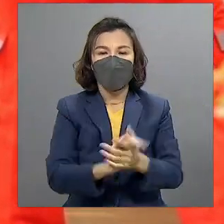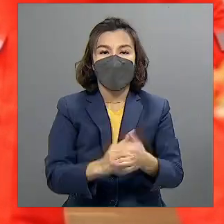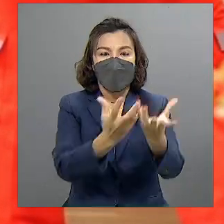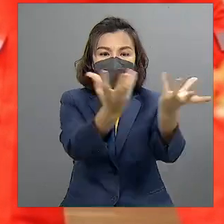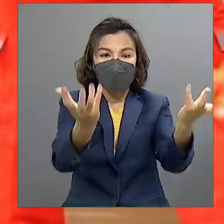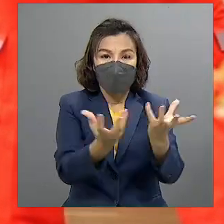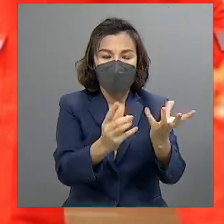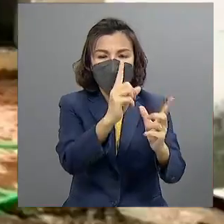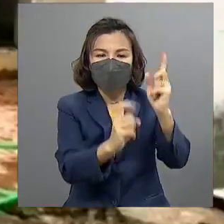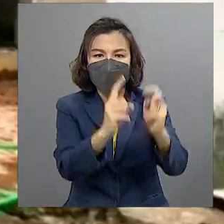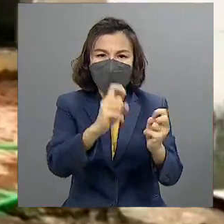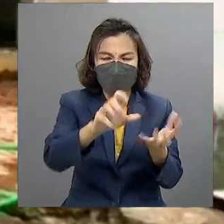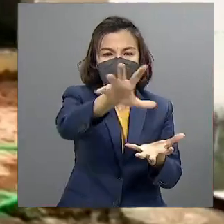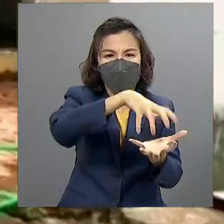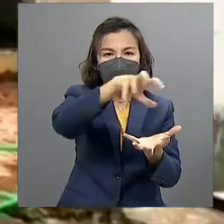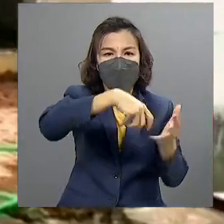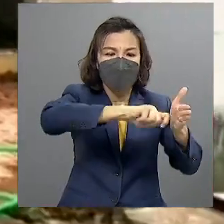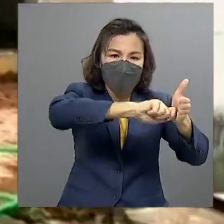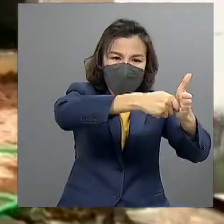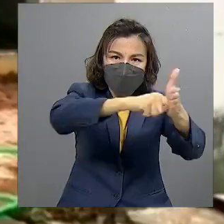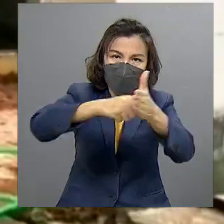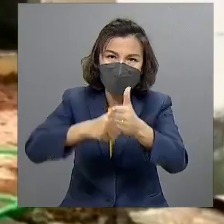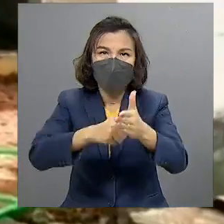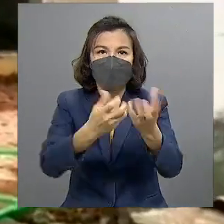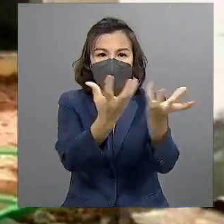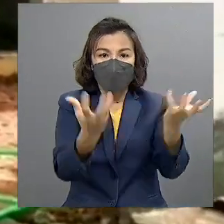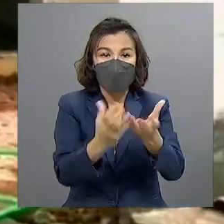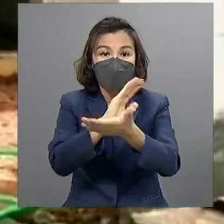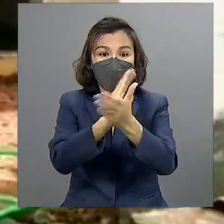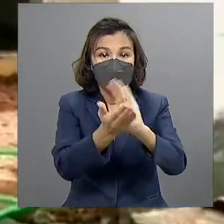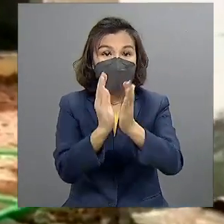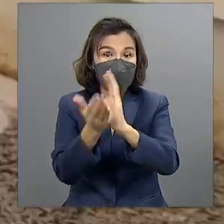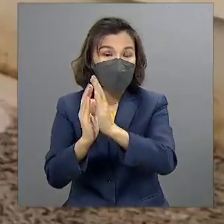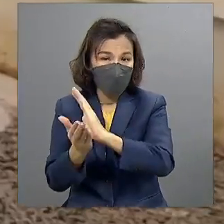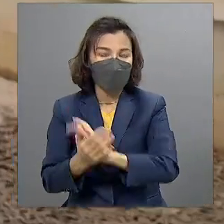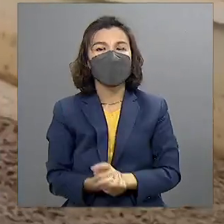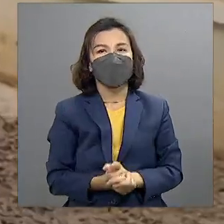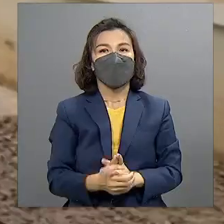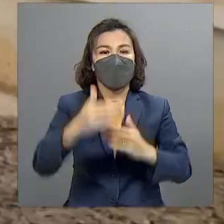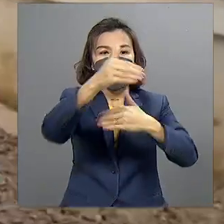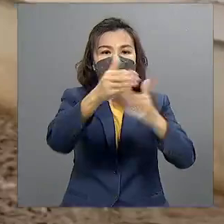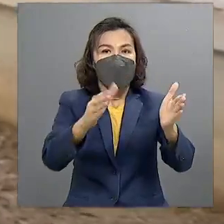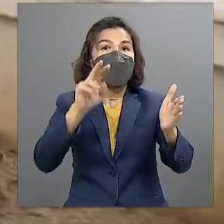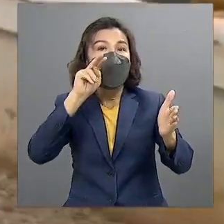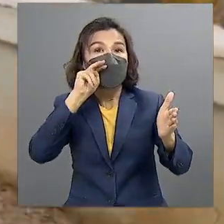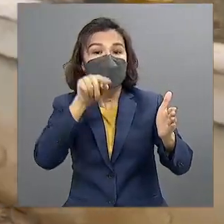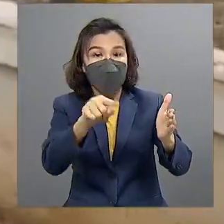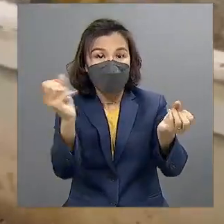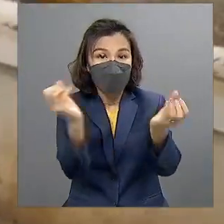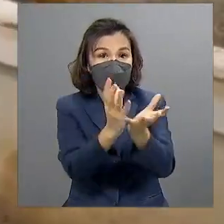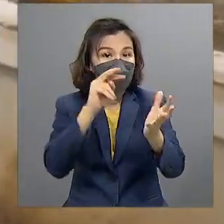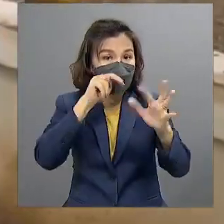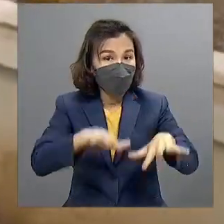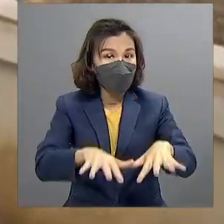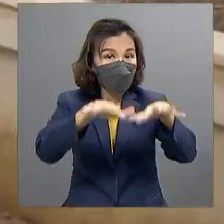หายซ่อมแซมเปลี่ยนอุปกรณ์ต่างๆนะคะรวมถึงห้องน้ำที่เสียหายจากน้ำท่วมสูงทำความสะอาดกุ